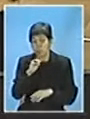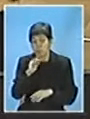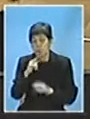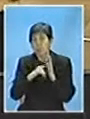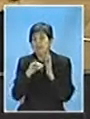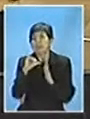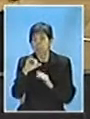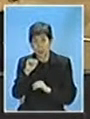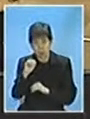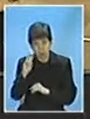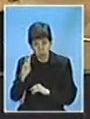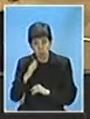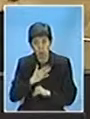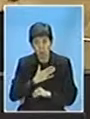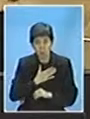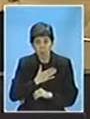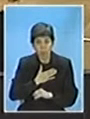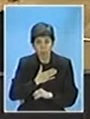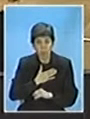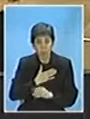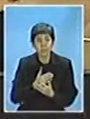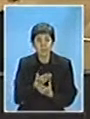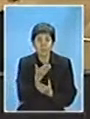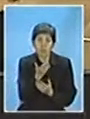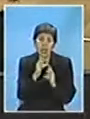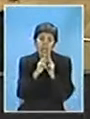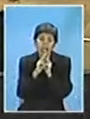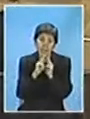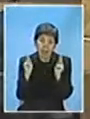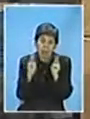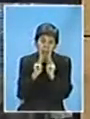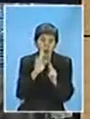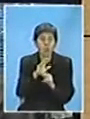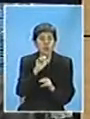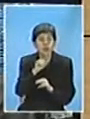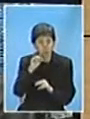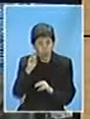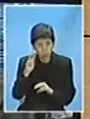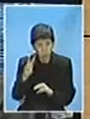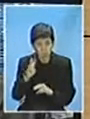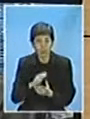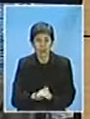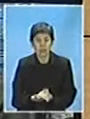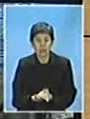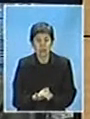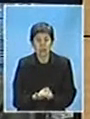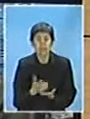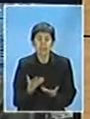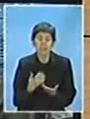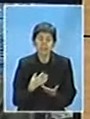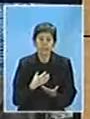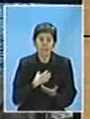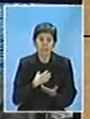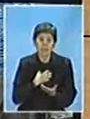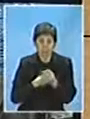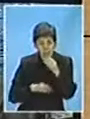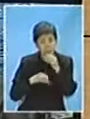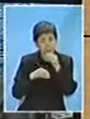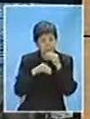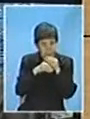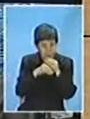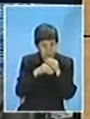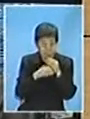าก็คงเป็นความปรารถนาดีของกรรมธิการของวุฒิสภานะครับที่จะเติมแล้วก็เส